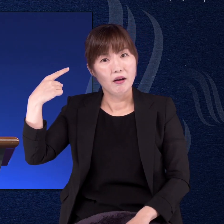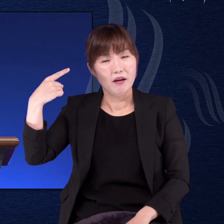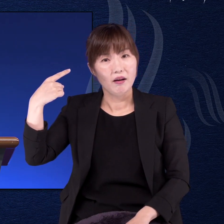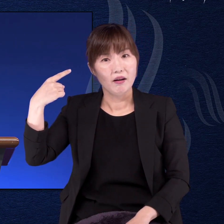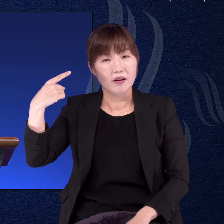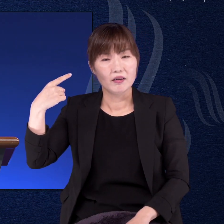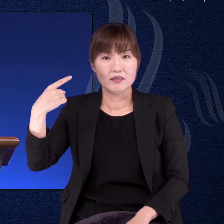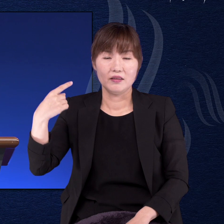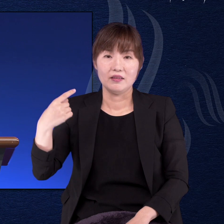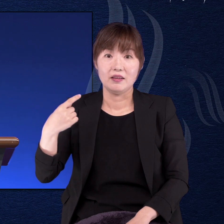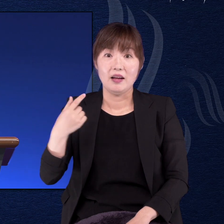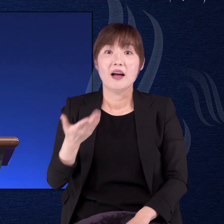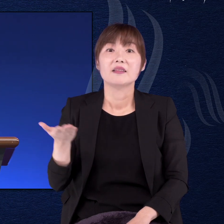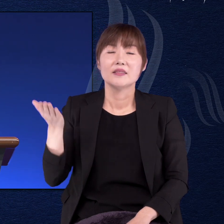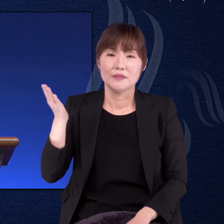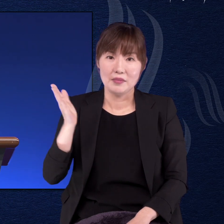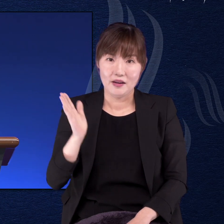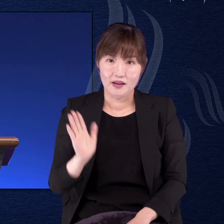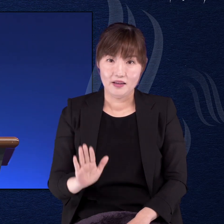하지만